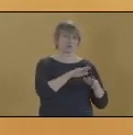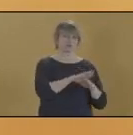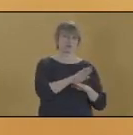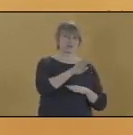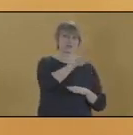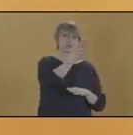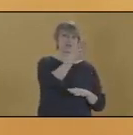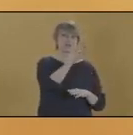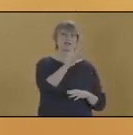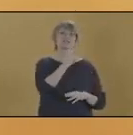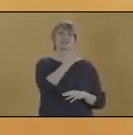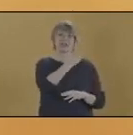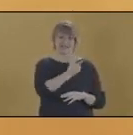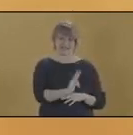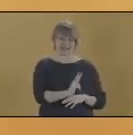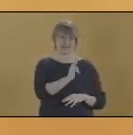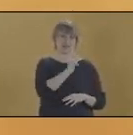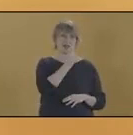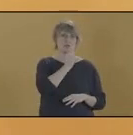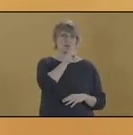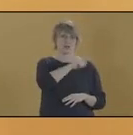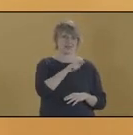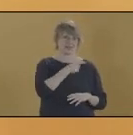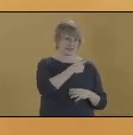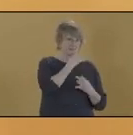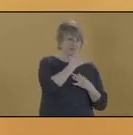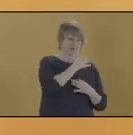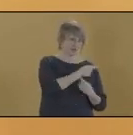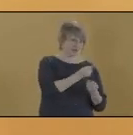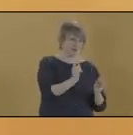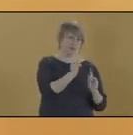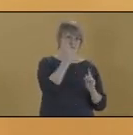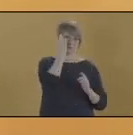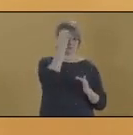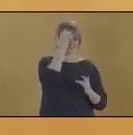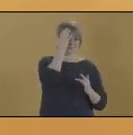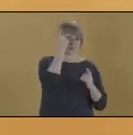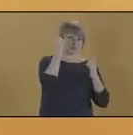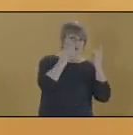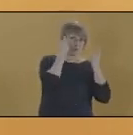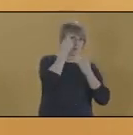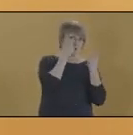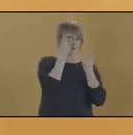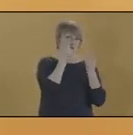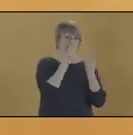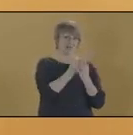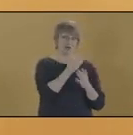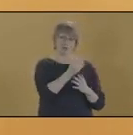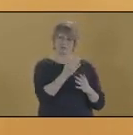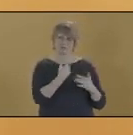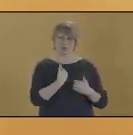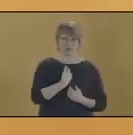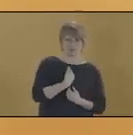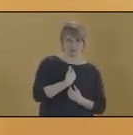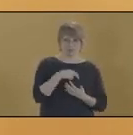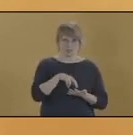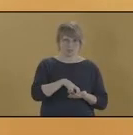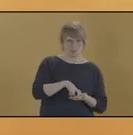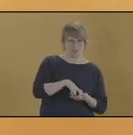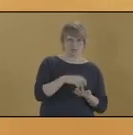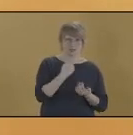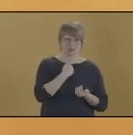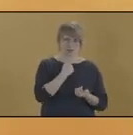die sich darum Sorgen machen. Es führt auch dazu, dass Unsicherheiten und Ängste, die sowieso schon bestehen, aufgrund dieser anderen